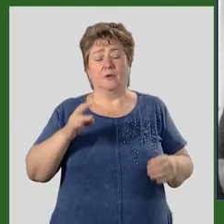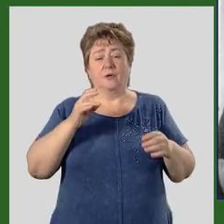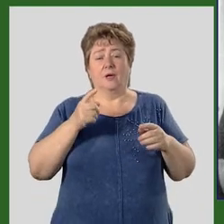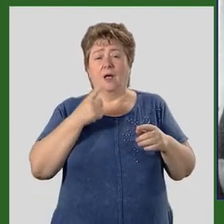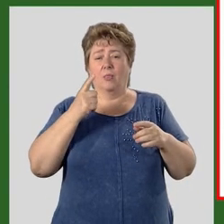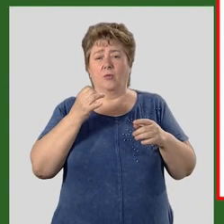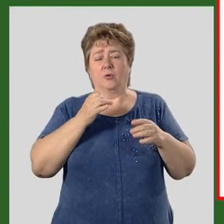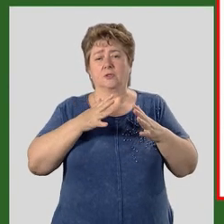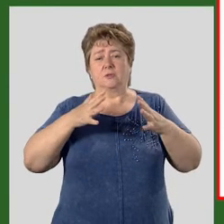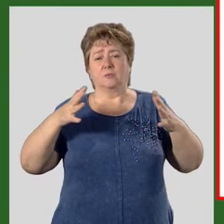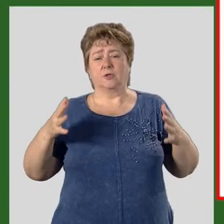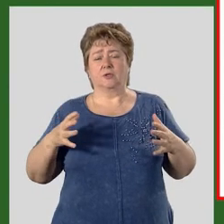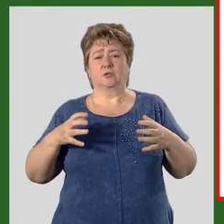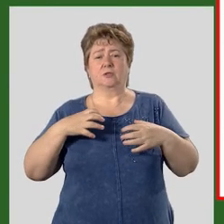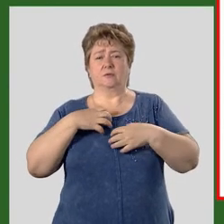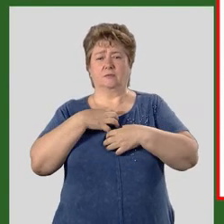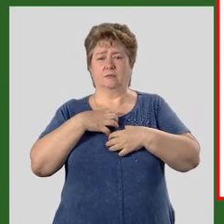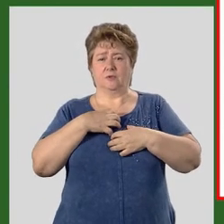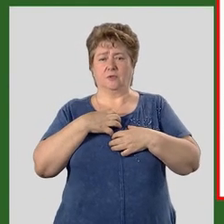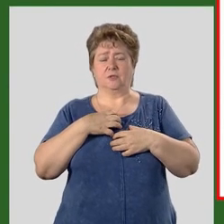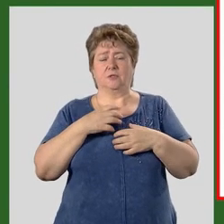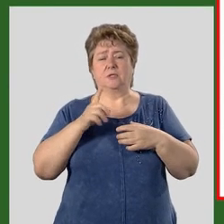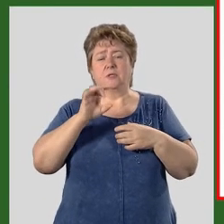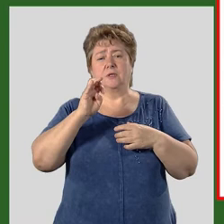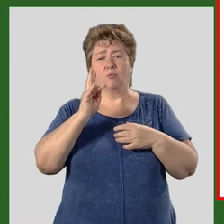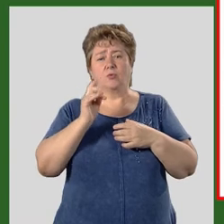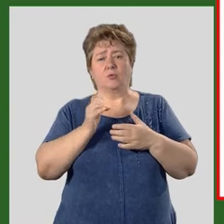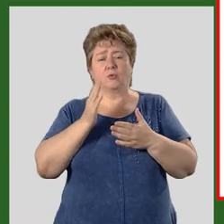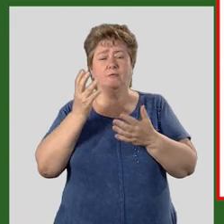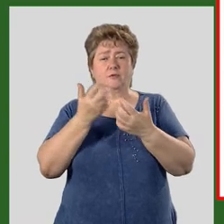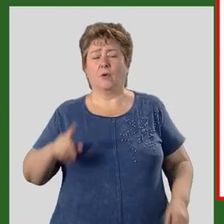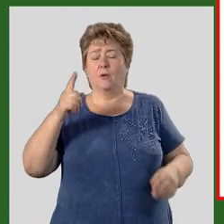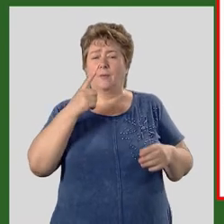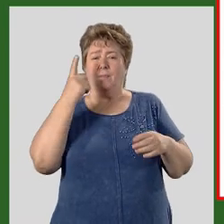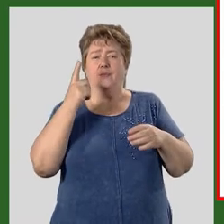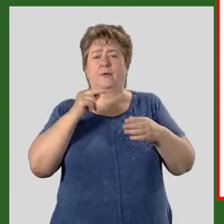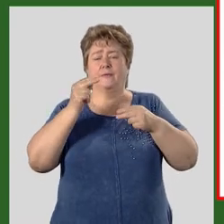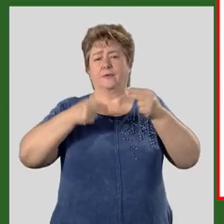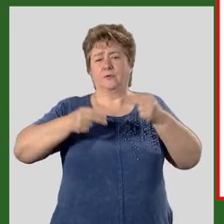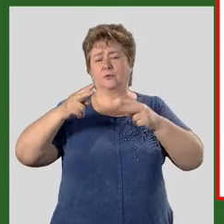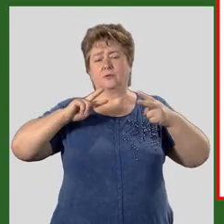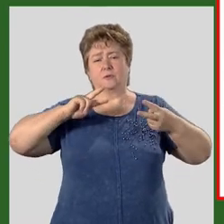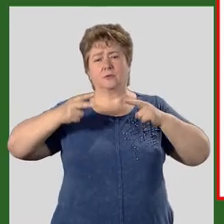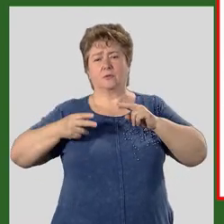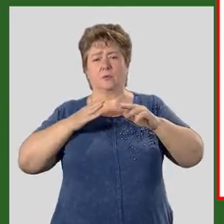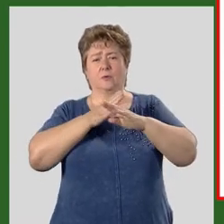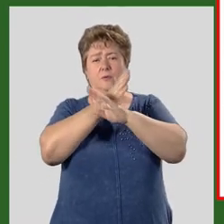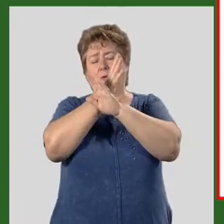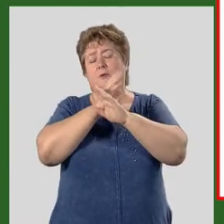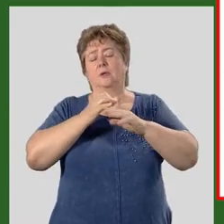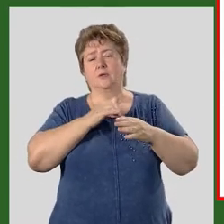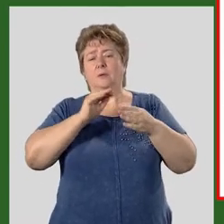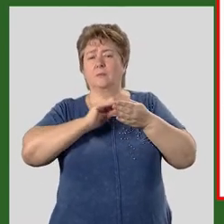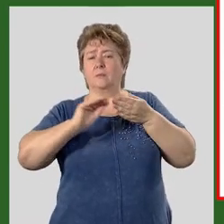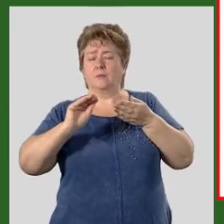Одной из больших заслуг Семенова считается то, что он первым начертил схему хребтов и